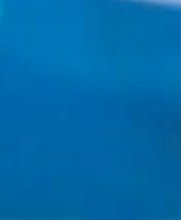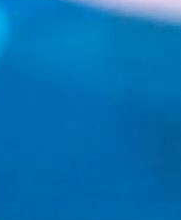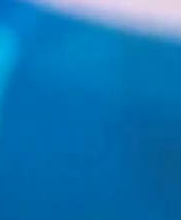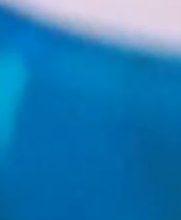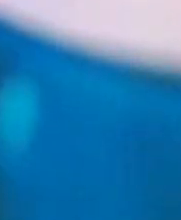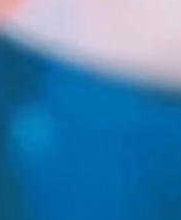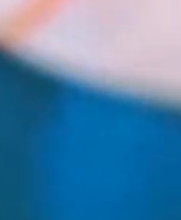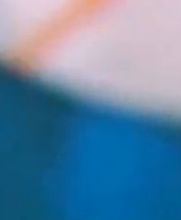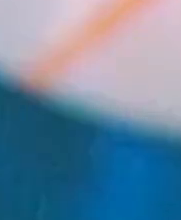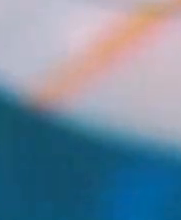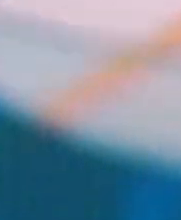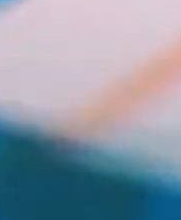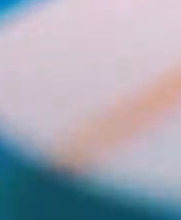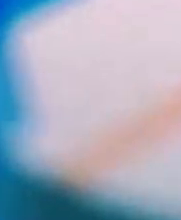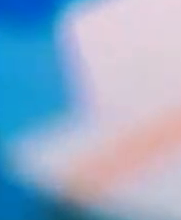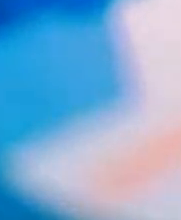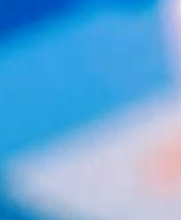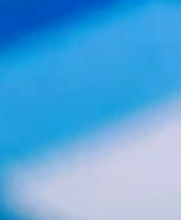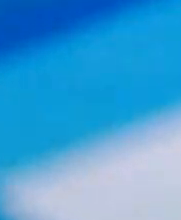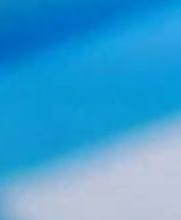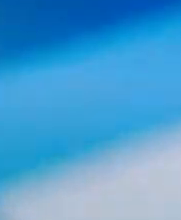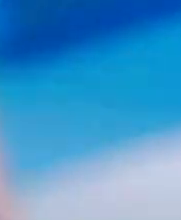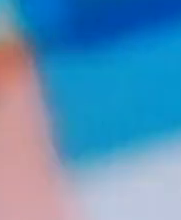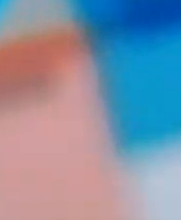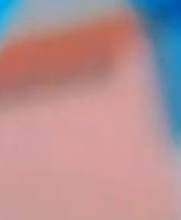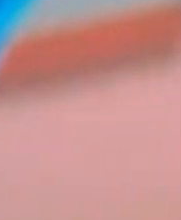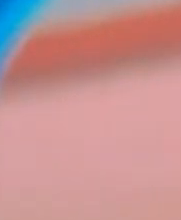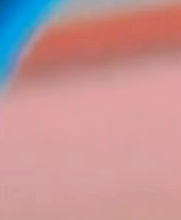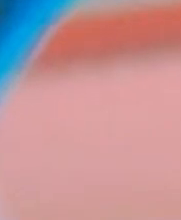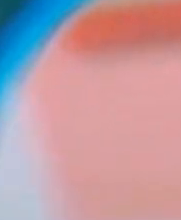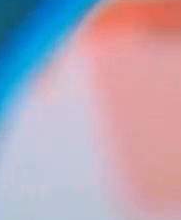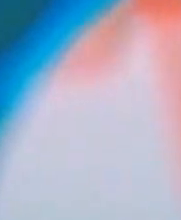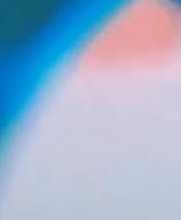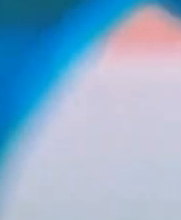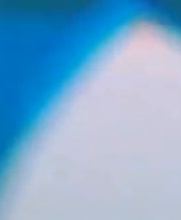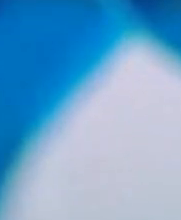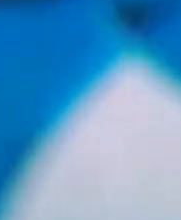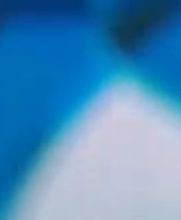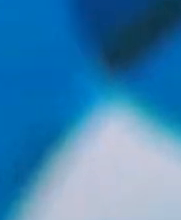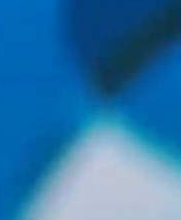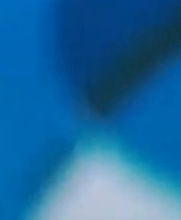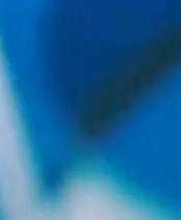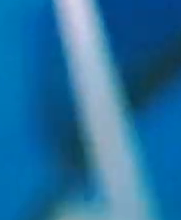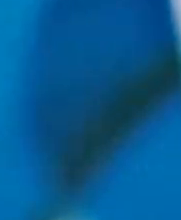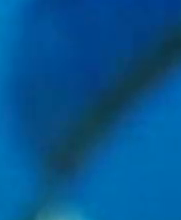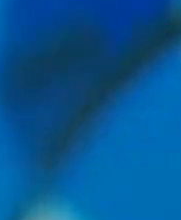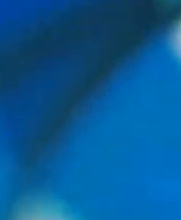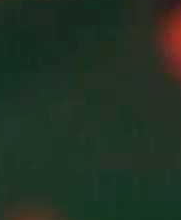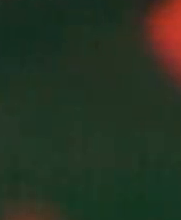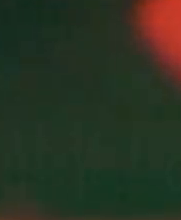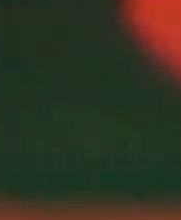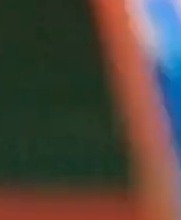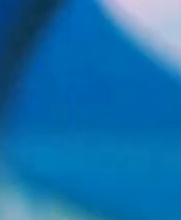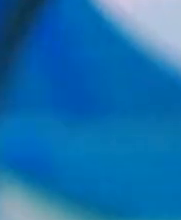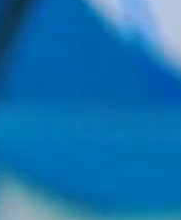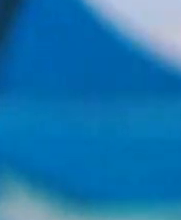Смотрите Информбюро на YouTube. Прямые эфиры, репортажи с места событий, аналитика, журналистские расследования. Все то, что